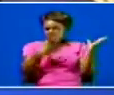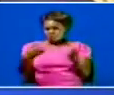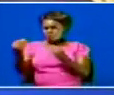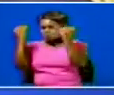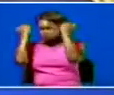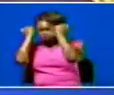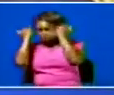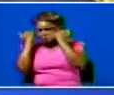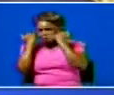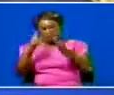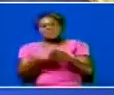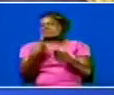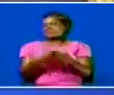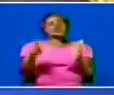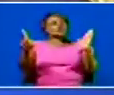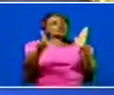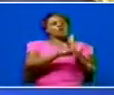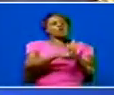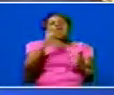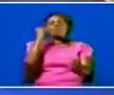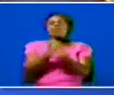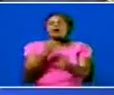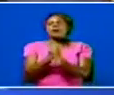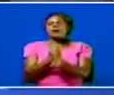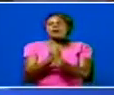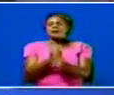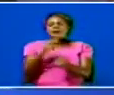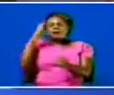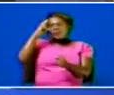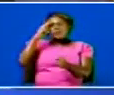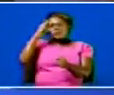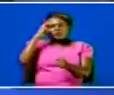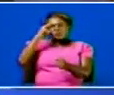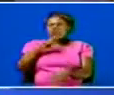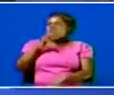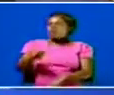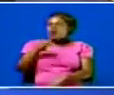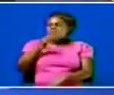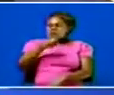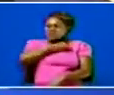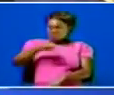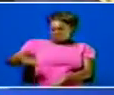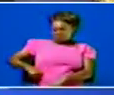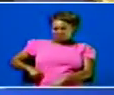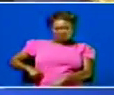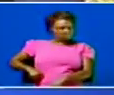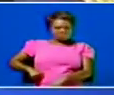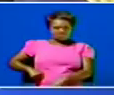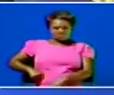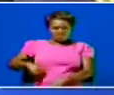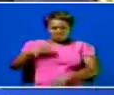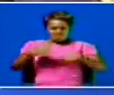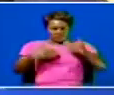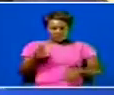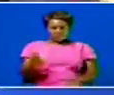kotini, then the law should take its course. So reason ya kubash seneta wetu Sakaja kwa kitendo